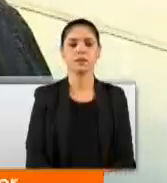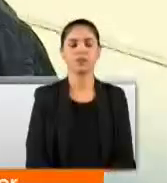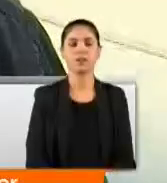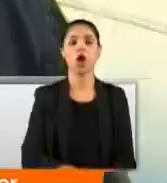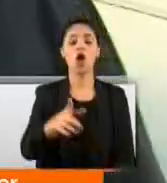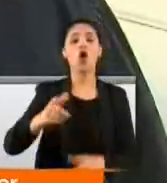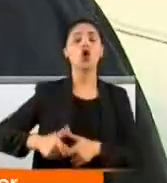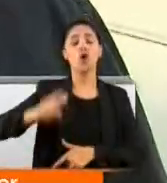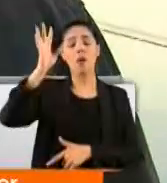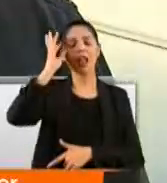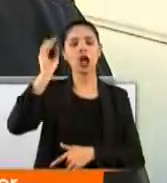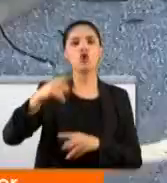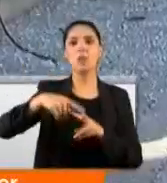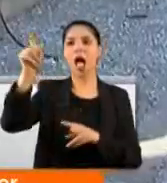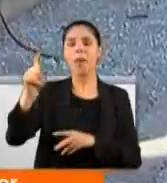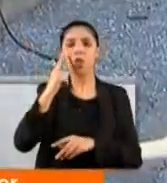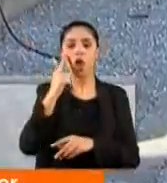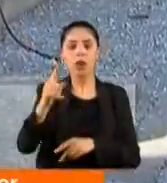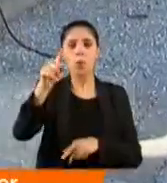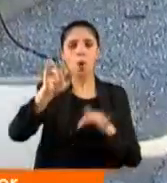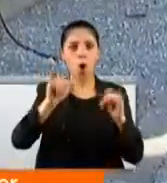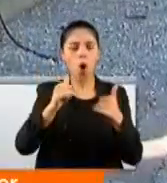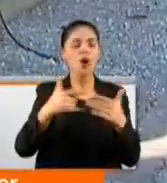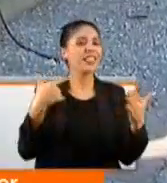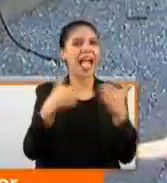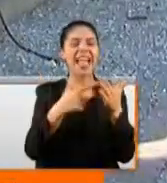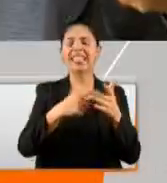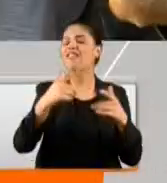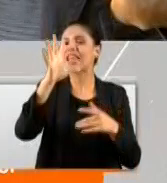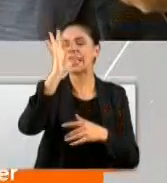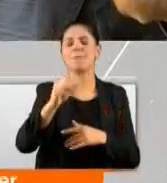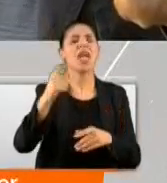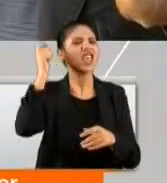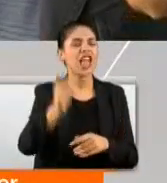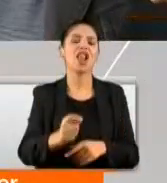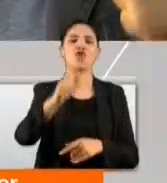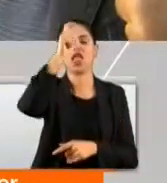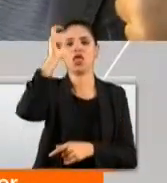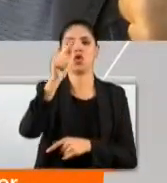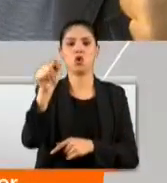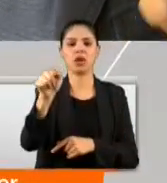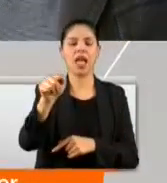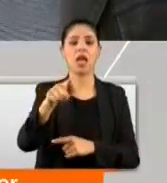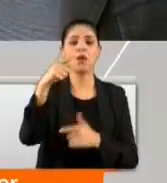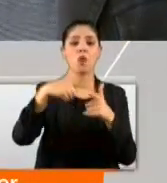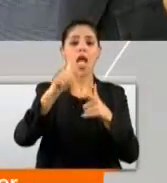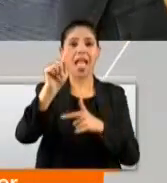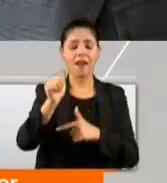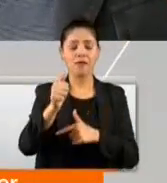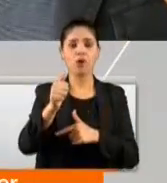Güvenlik uzmanı Abdullah Ağar'a göre bu oyunda asıl hedef Türkiye'ydi. İki tane Türk F-16'sını vurdu. Ola